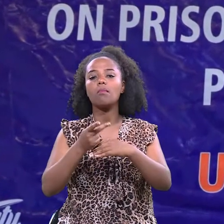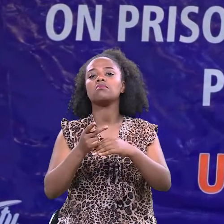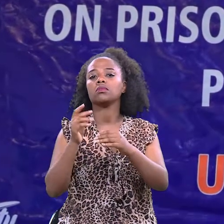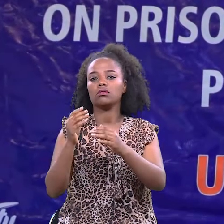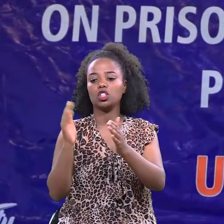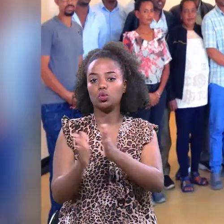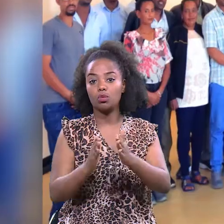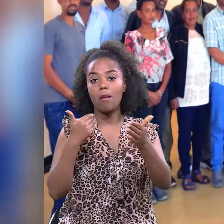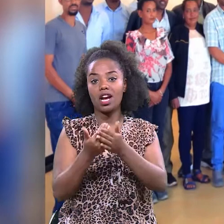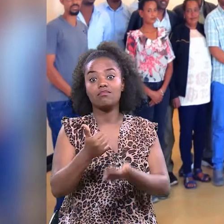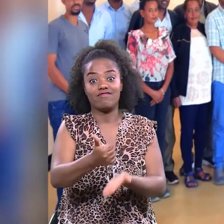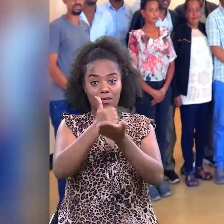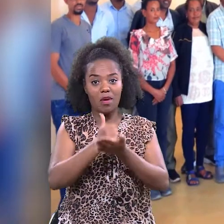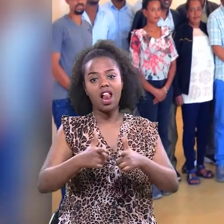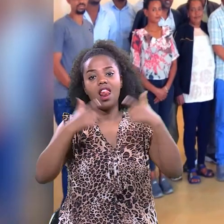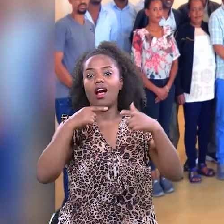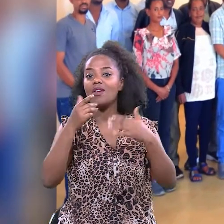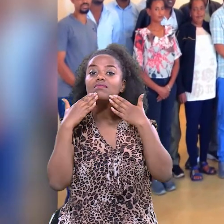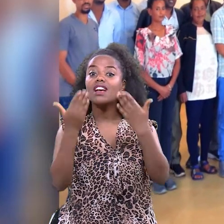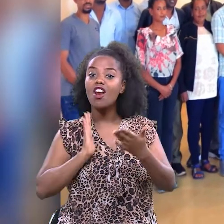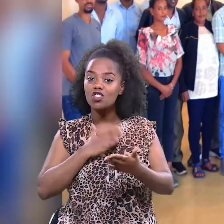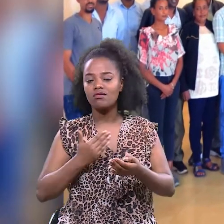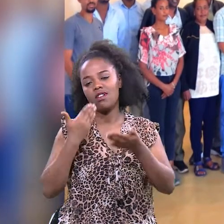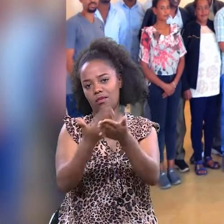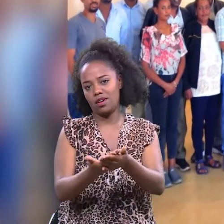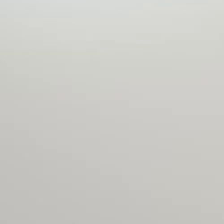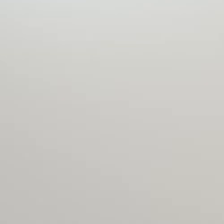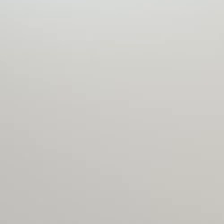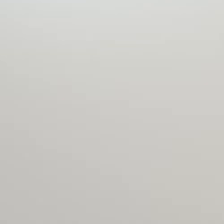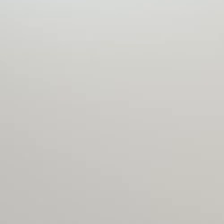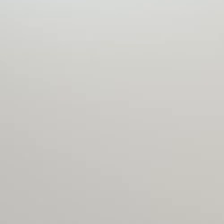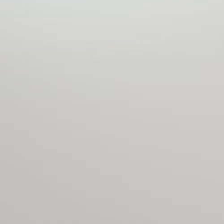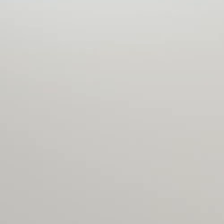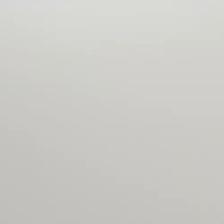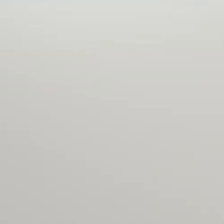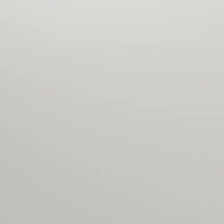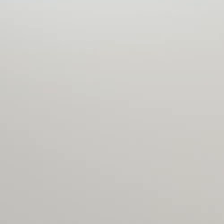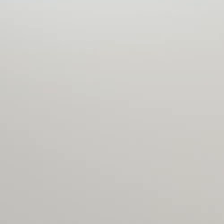በማቅረብ ስለተባበረን ላቅ ያለ ምስጋናችንን እናቀርባለን።